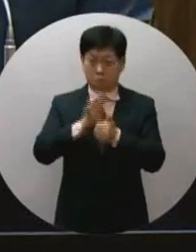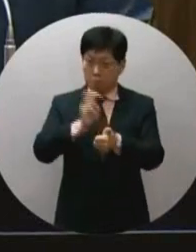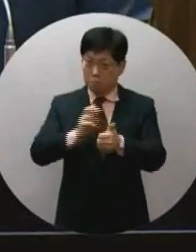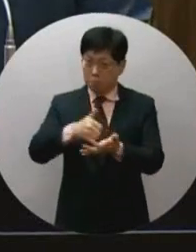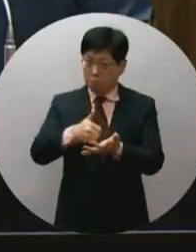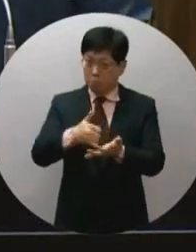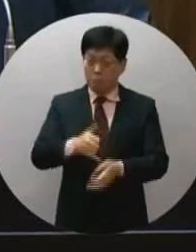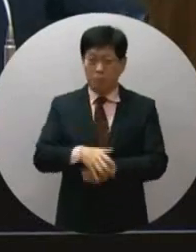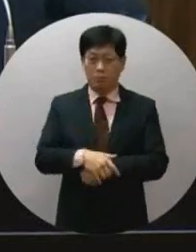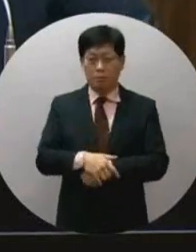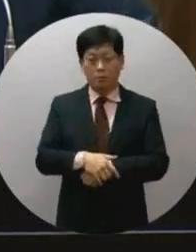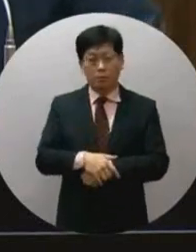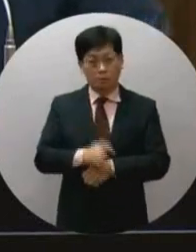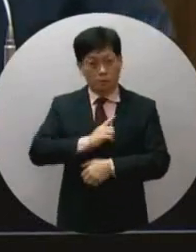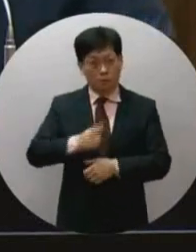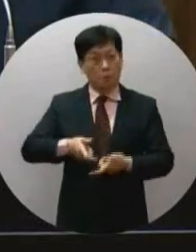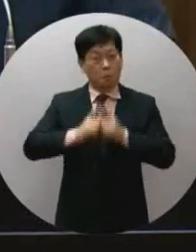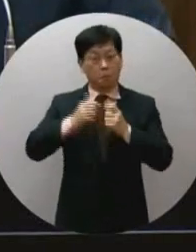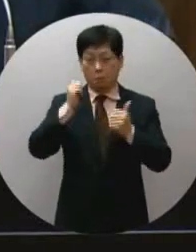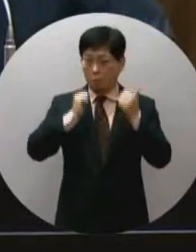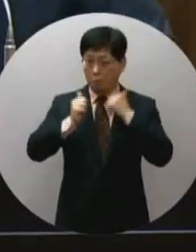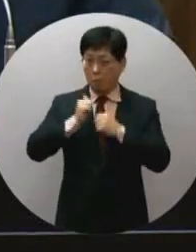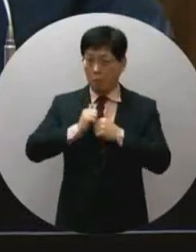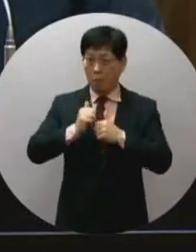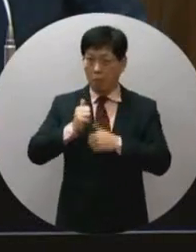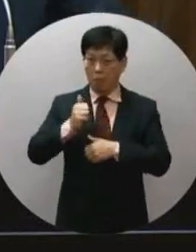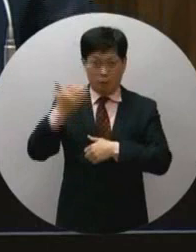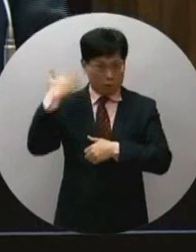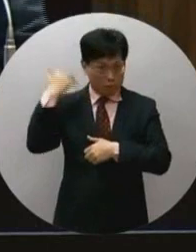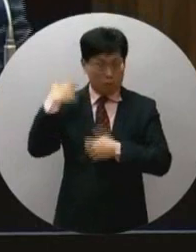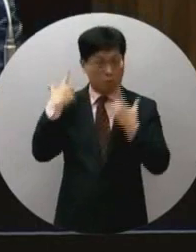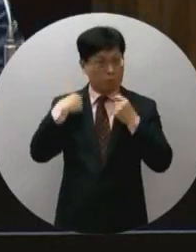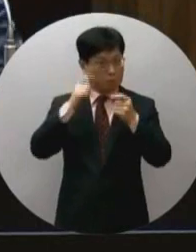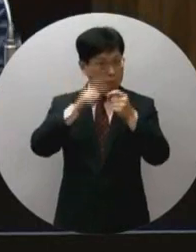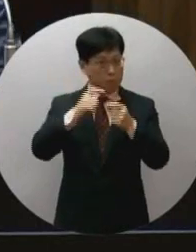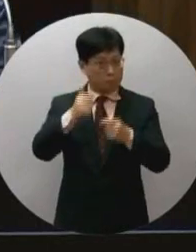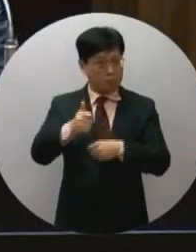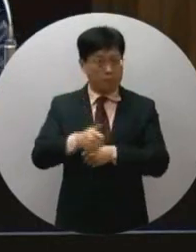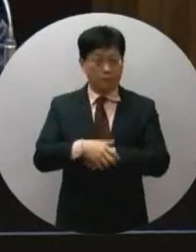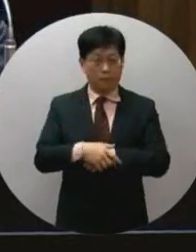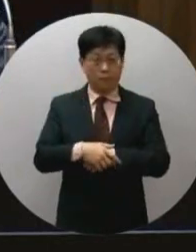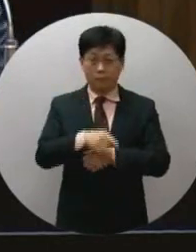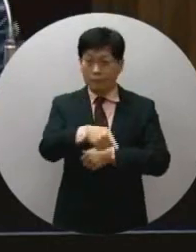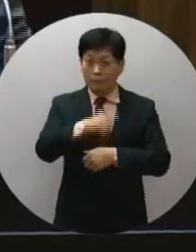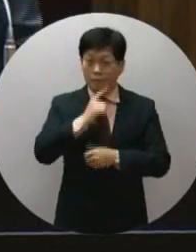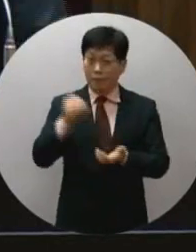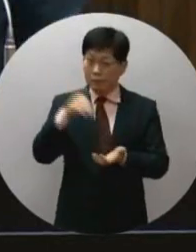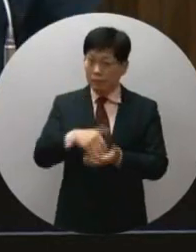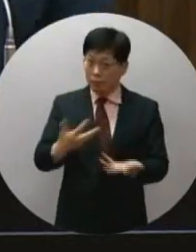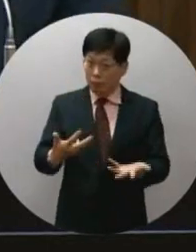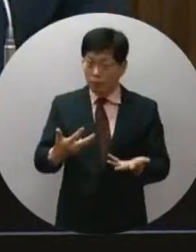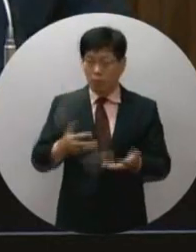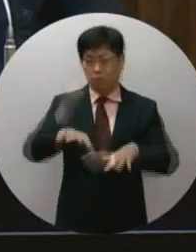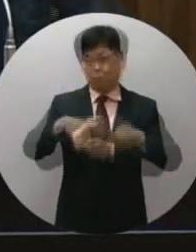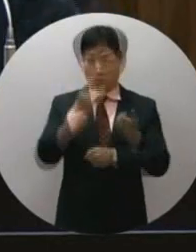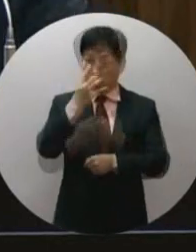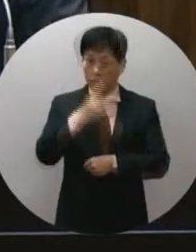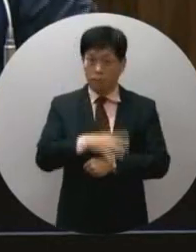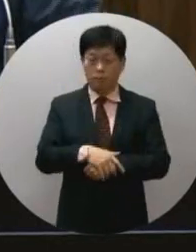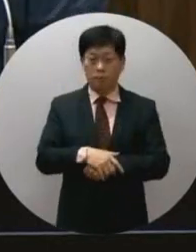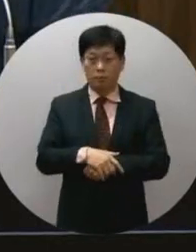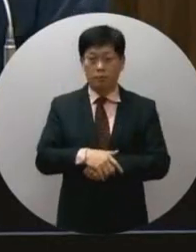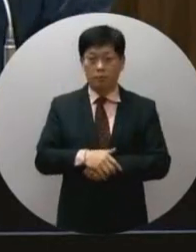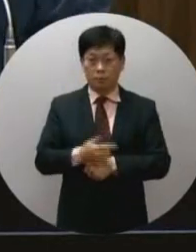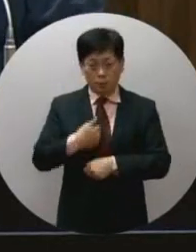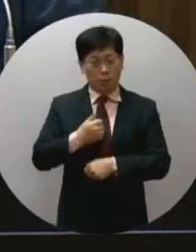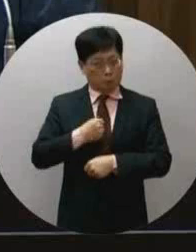搞到变成这样哈。可是我觉得这里面段宜康他的这个里面有一个， 军官，我插个话哦，刚刚这个行政院的秘书长啊，就卓荣泰出来回复，